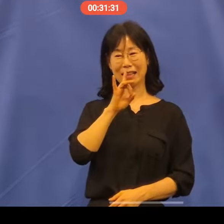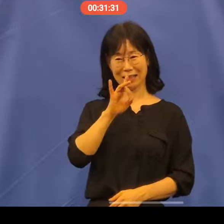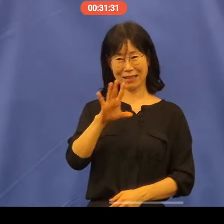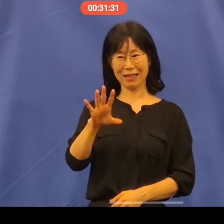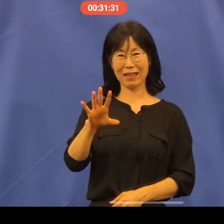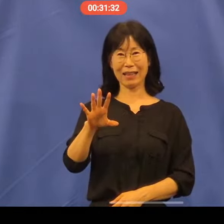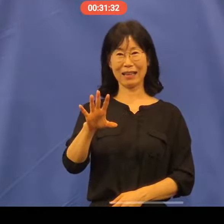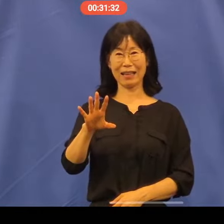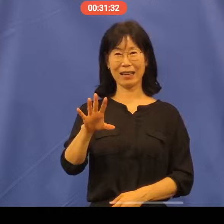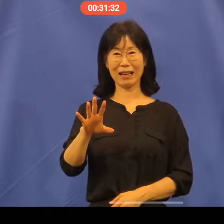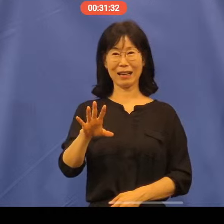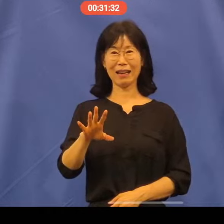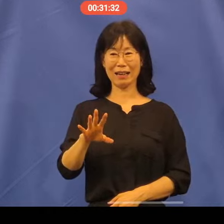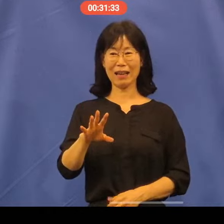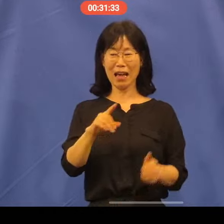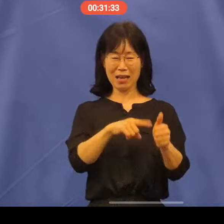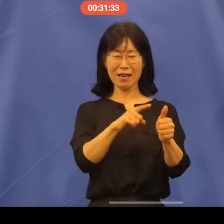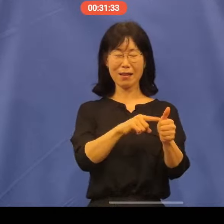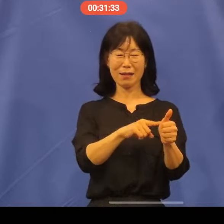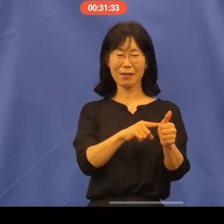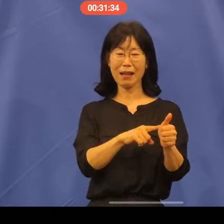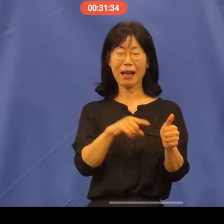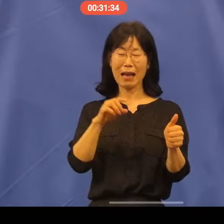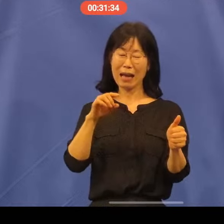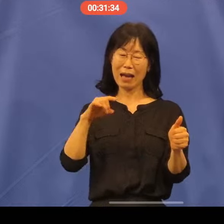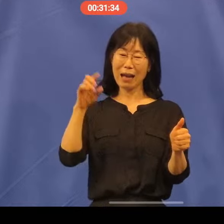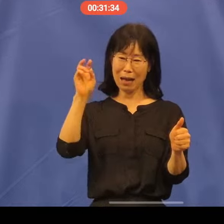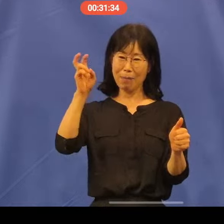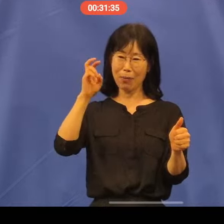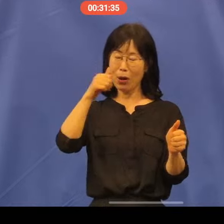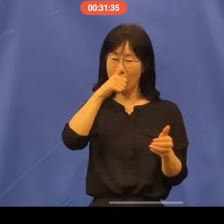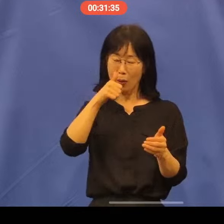그 인간은 내 그렇게 살 가능성이 많아요.